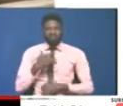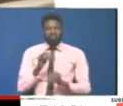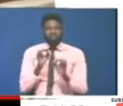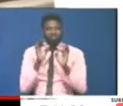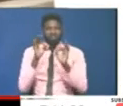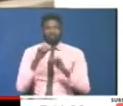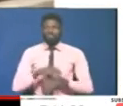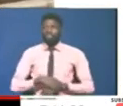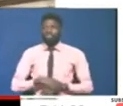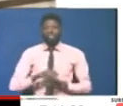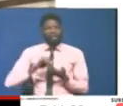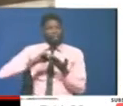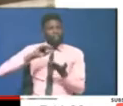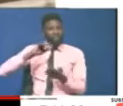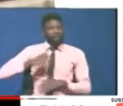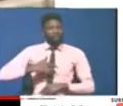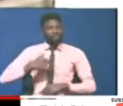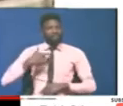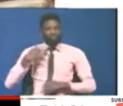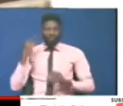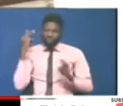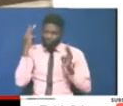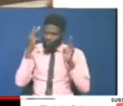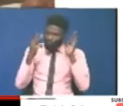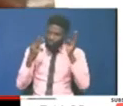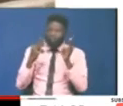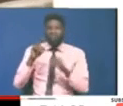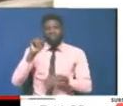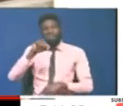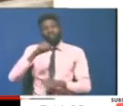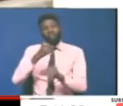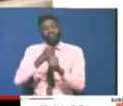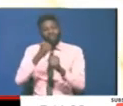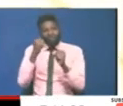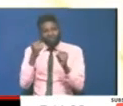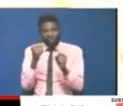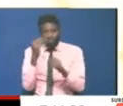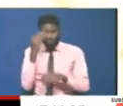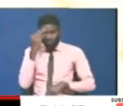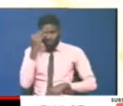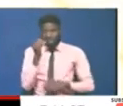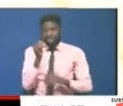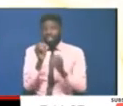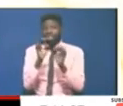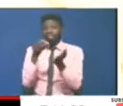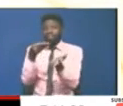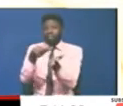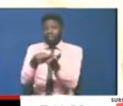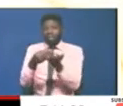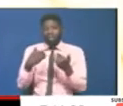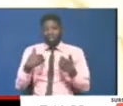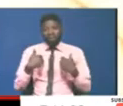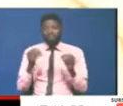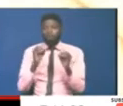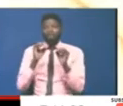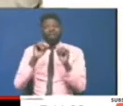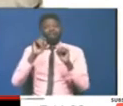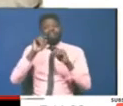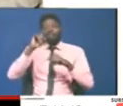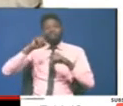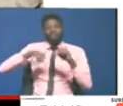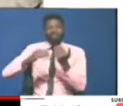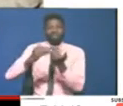pia sana. Lazima tungangane pale juu. Kama una ile pesa, hata shughulikiwa vile unahitaji. Ever since I got